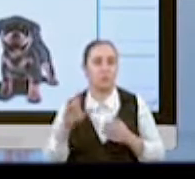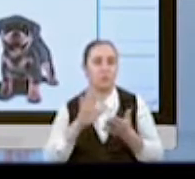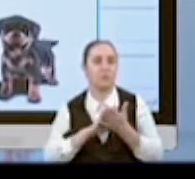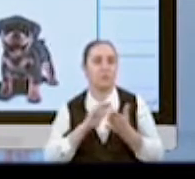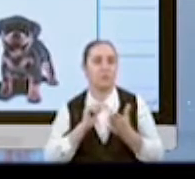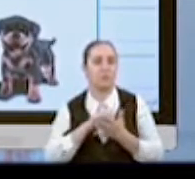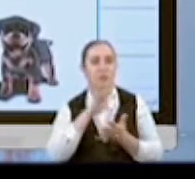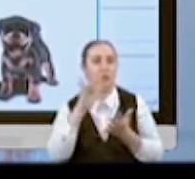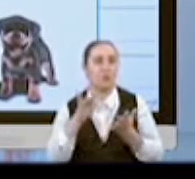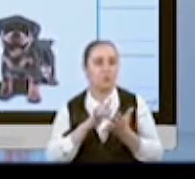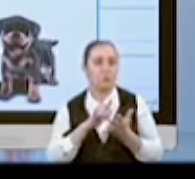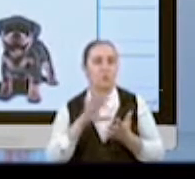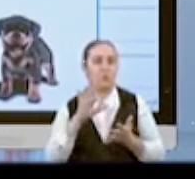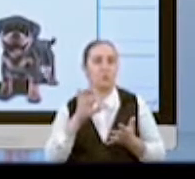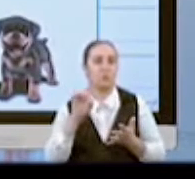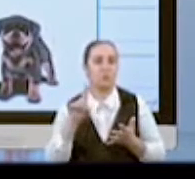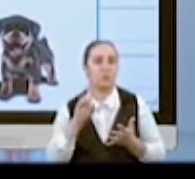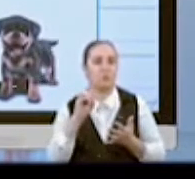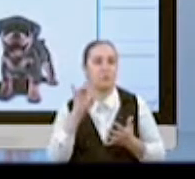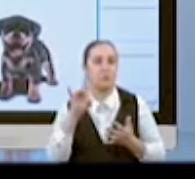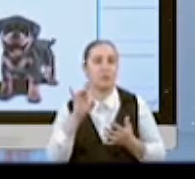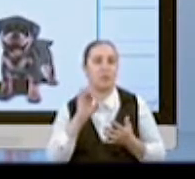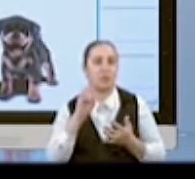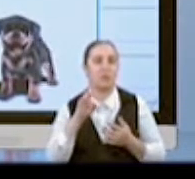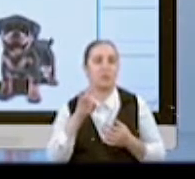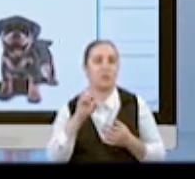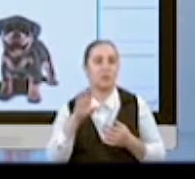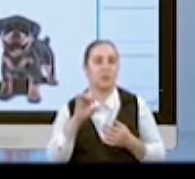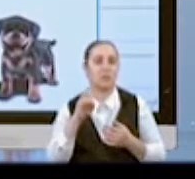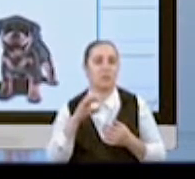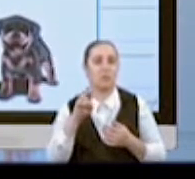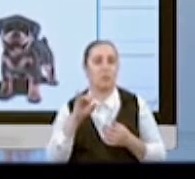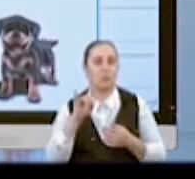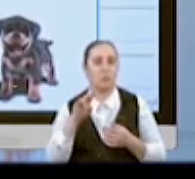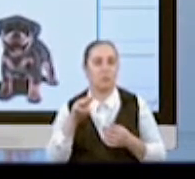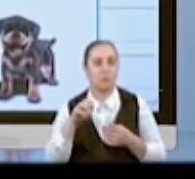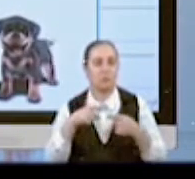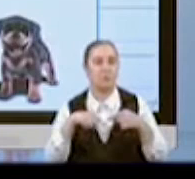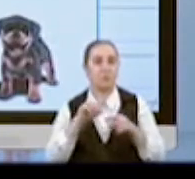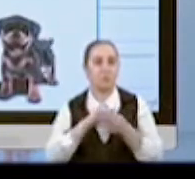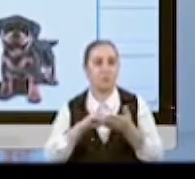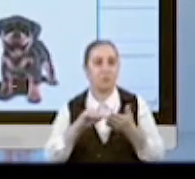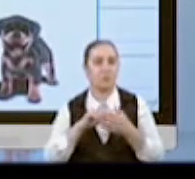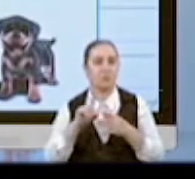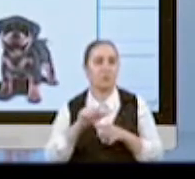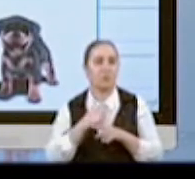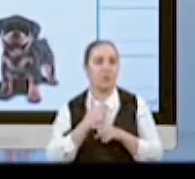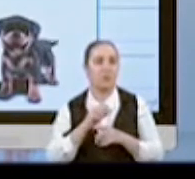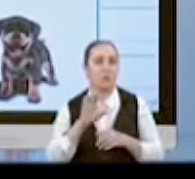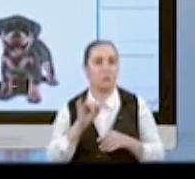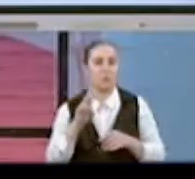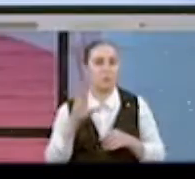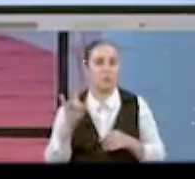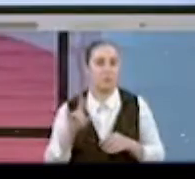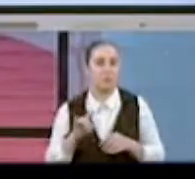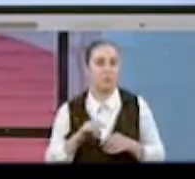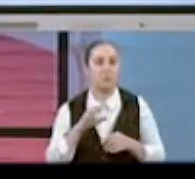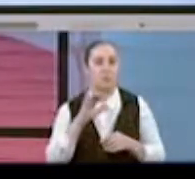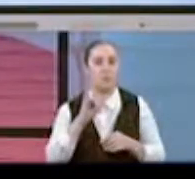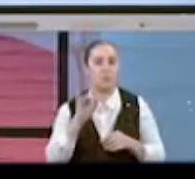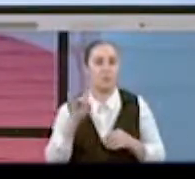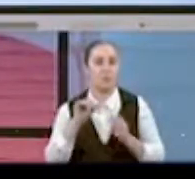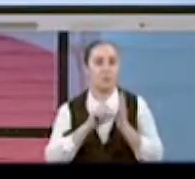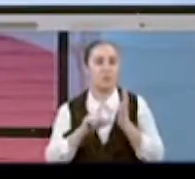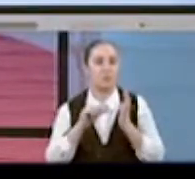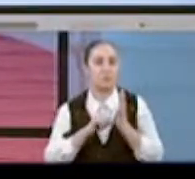названия городов, озер, рек, населенных пунктов пишутся заглавной буквы. В